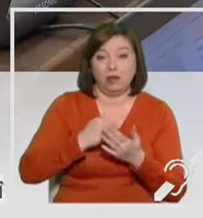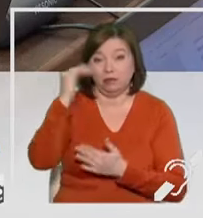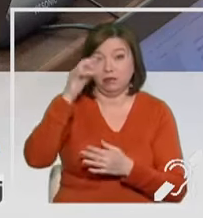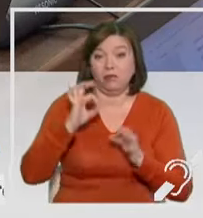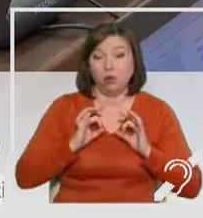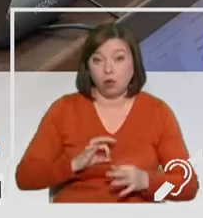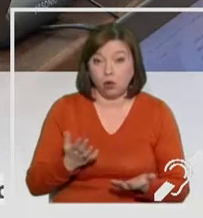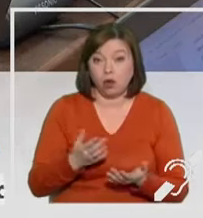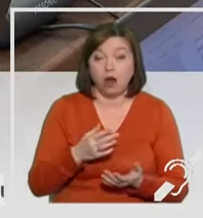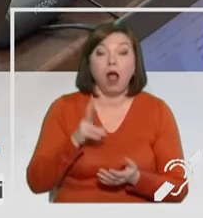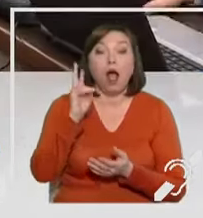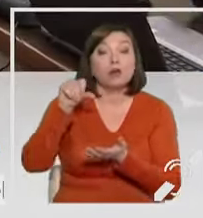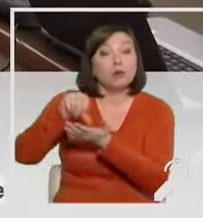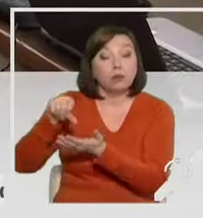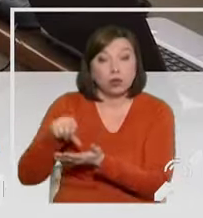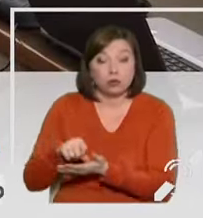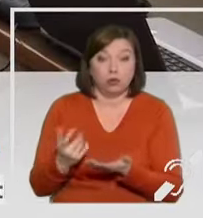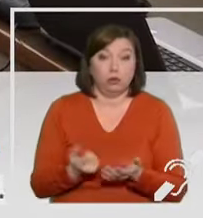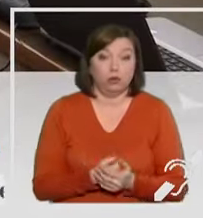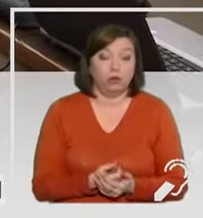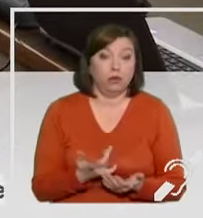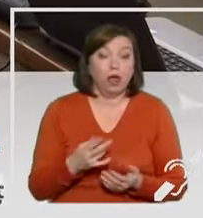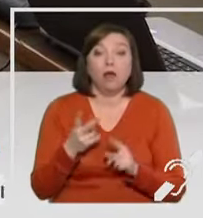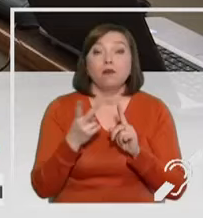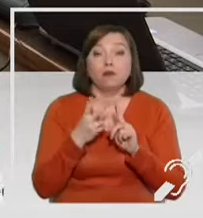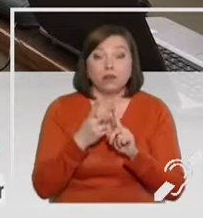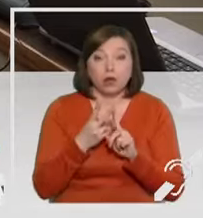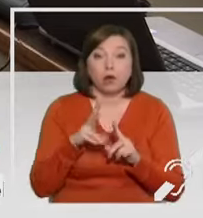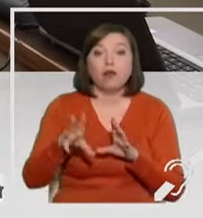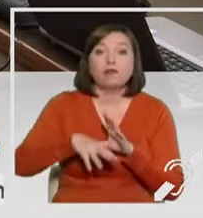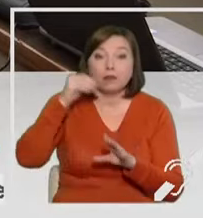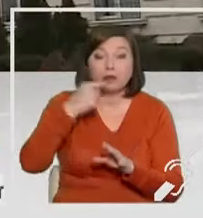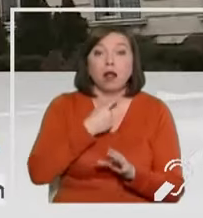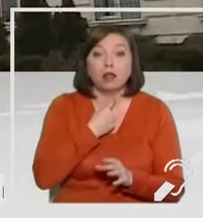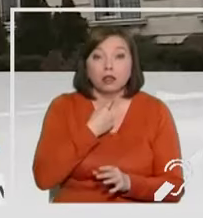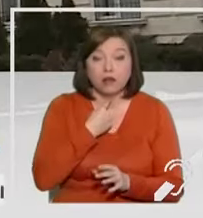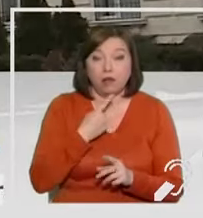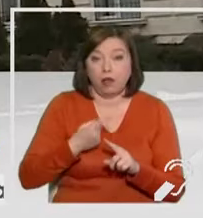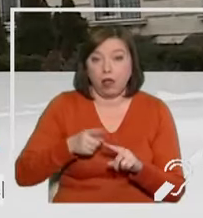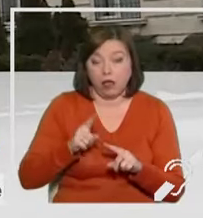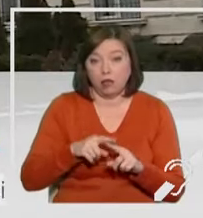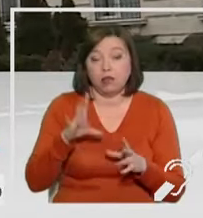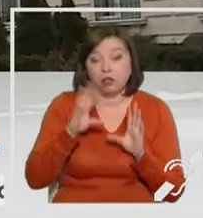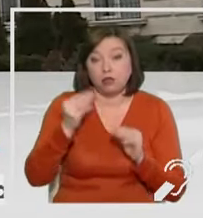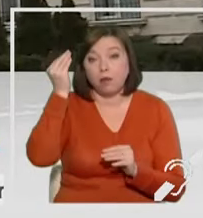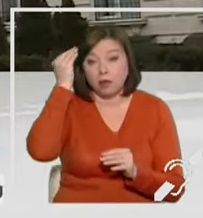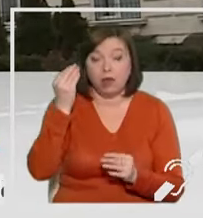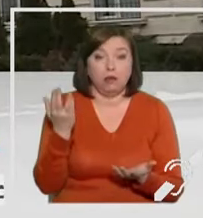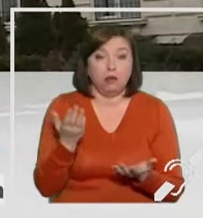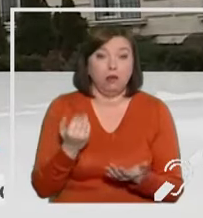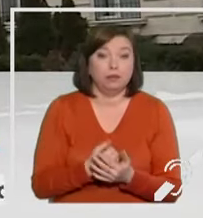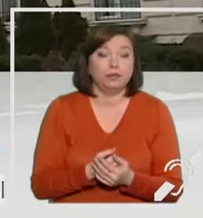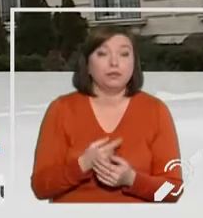fiindcă ar putea duce la politizarea acestui proces. 2. Alegerea prin vot oferă o discreție mult mai mare, vă dați seama,